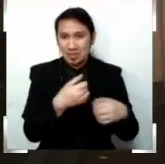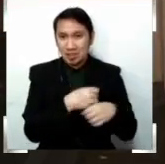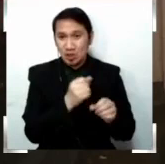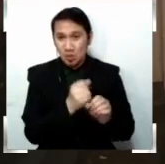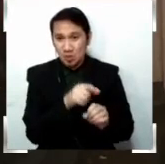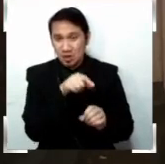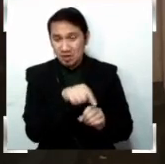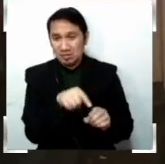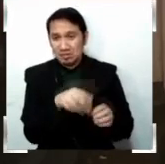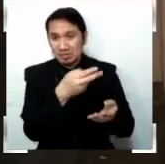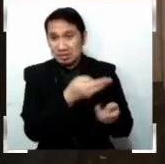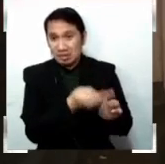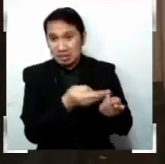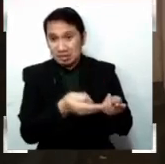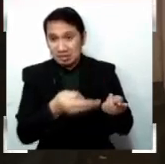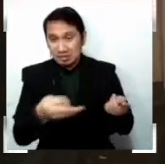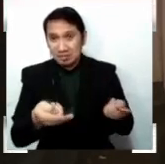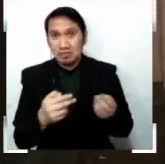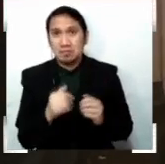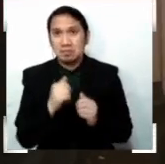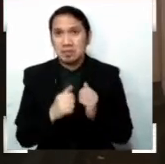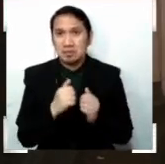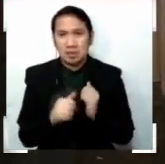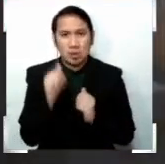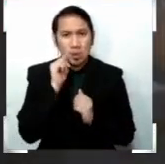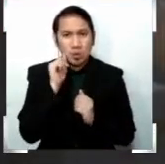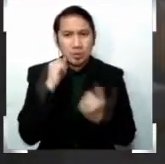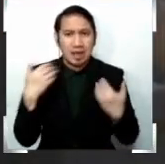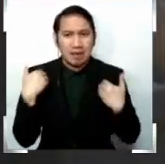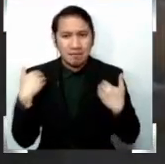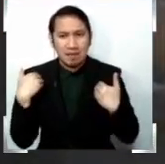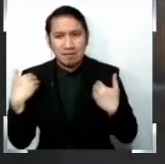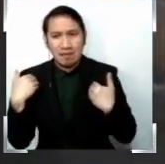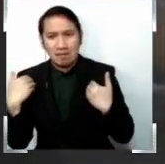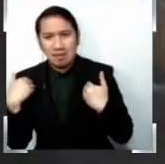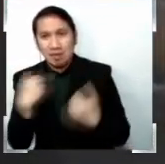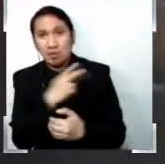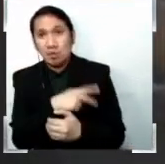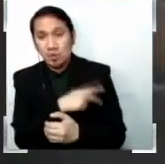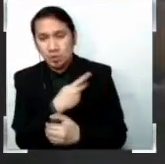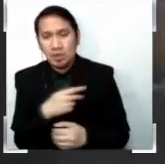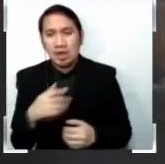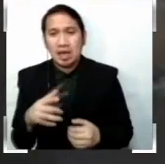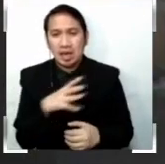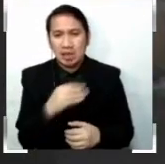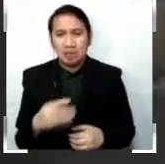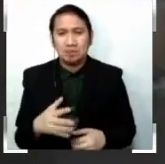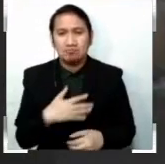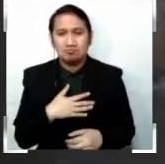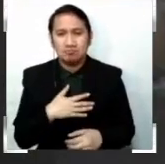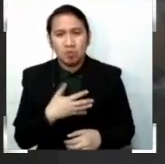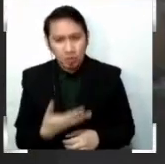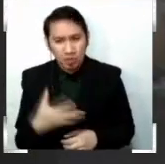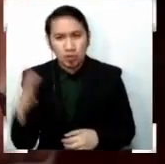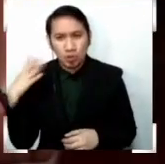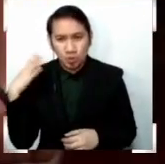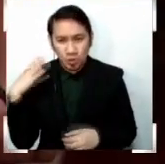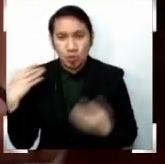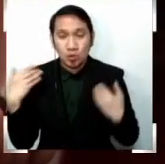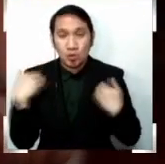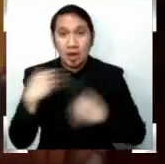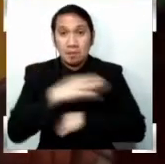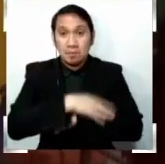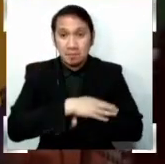talaga po kami nauubusan ng pasyente na waiting and willing to wait na magkaroon ng bed doon sa aming